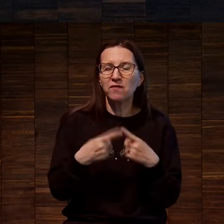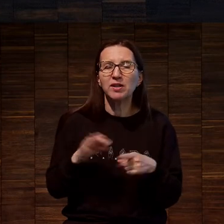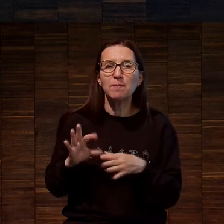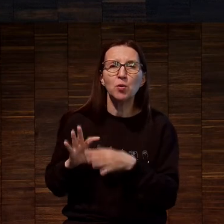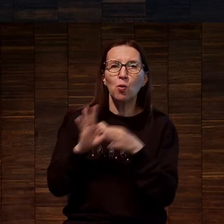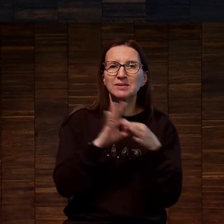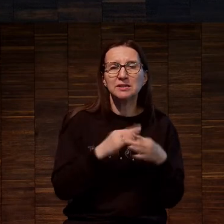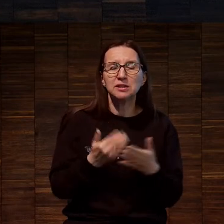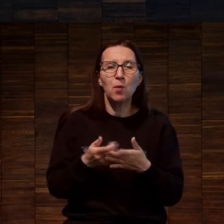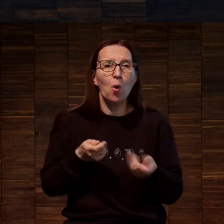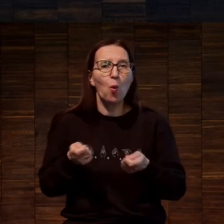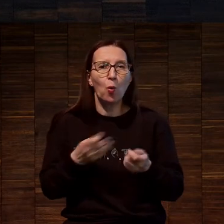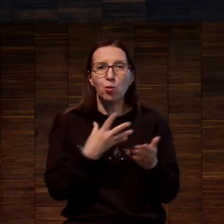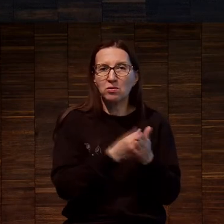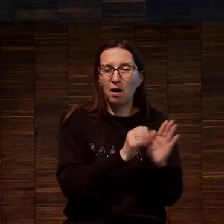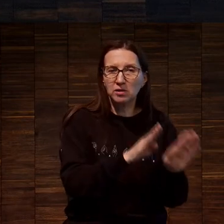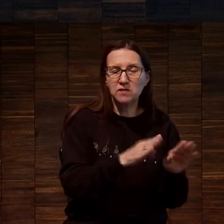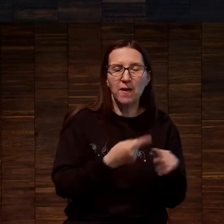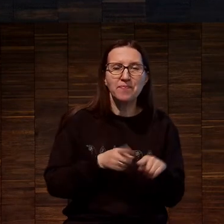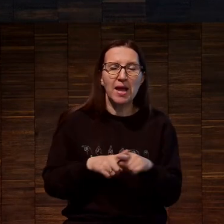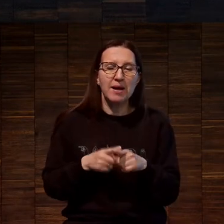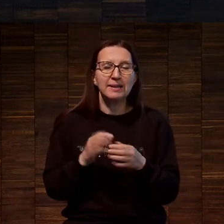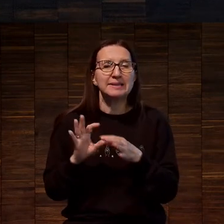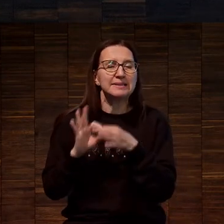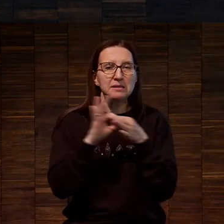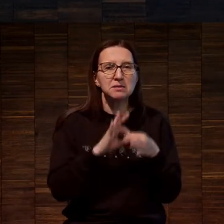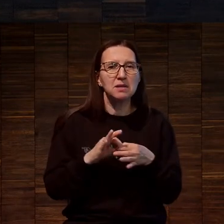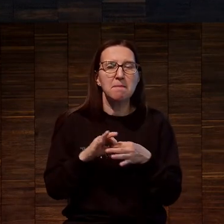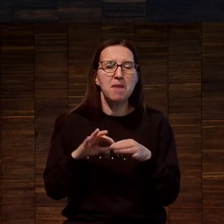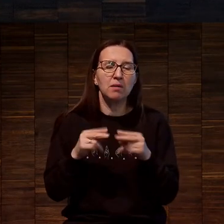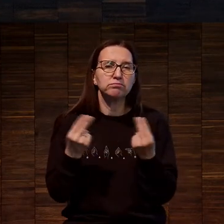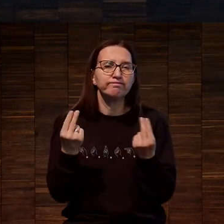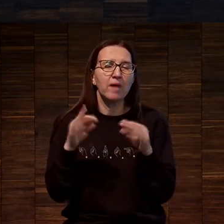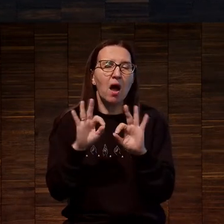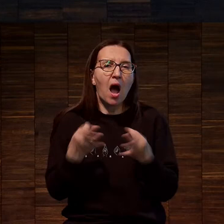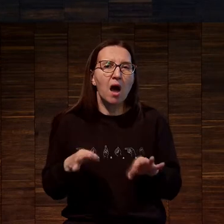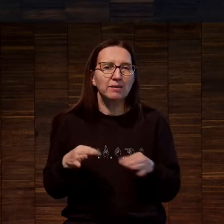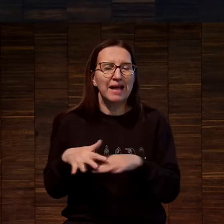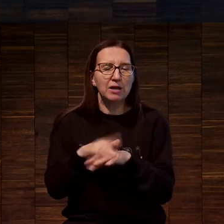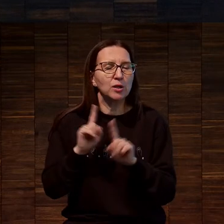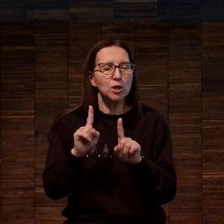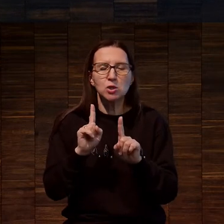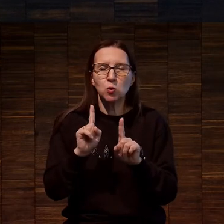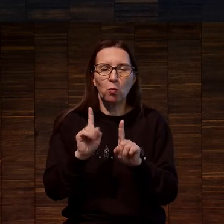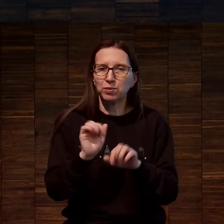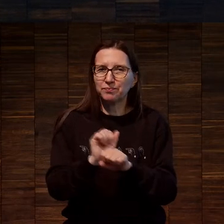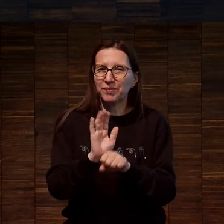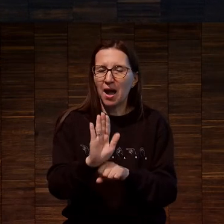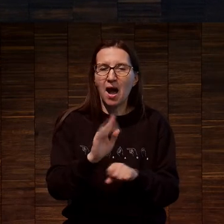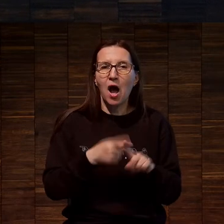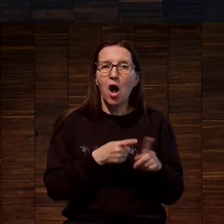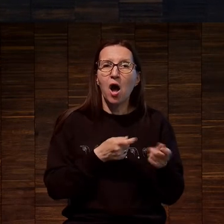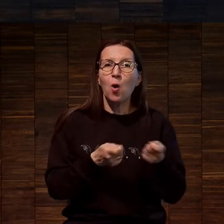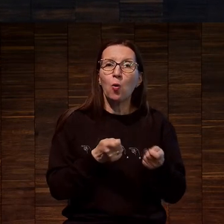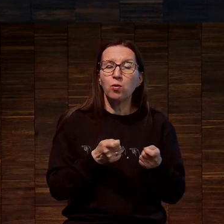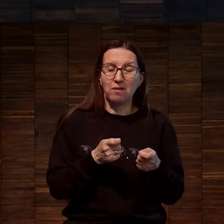систему кураторства, про систему арт-рынка. То да, есть можно разделять система не кураторства на людей. Это кураторы. Подождите, нету какого-то,